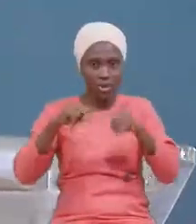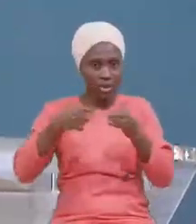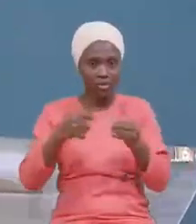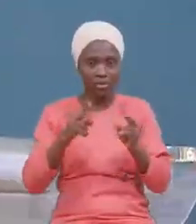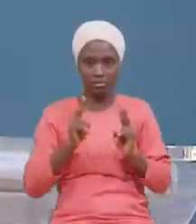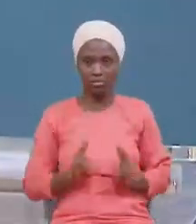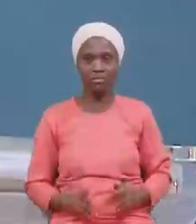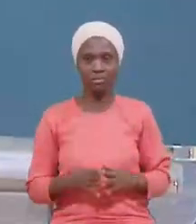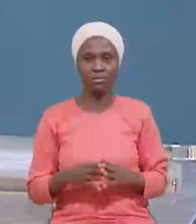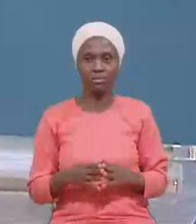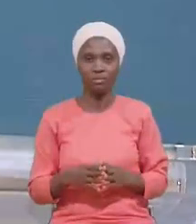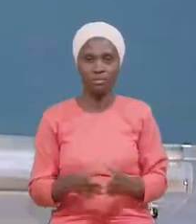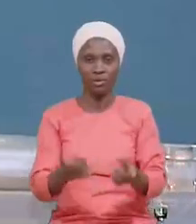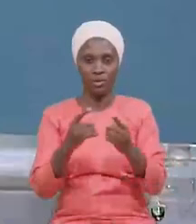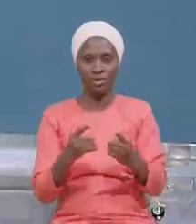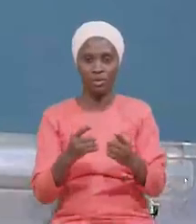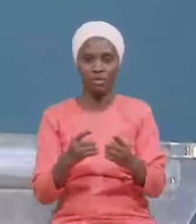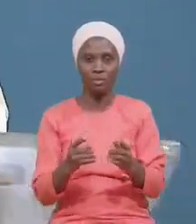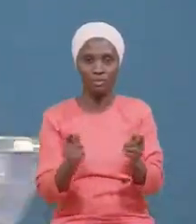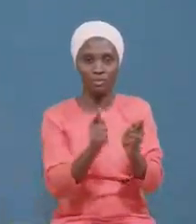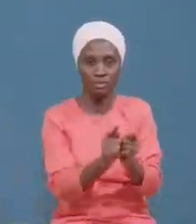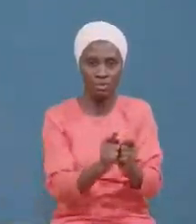Alors on rencontre des grands.